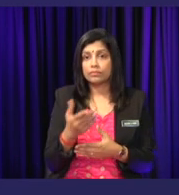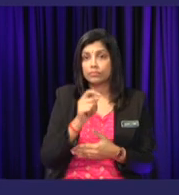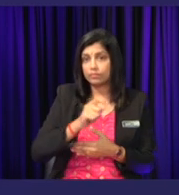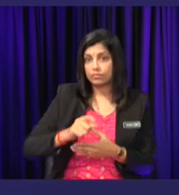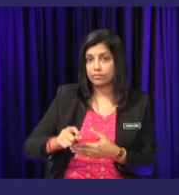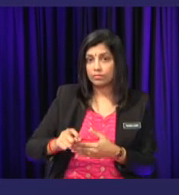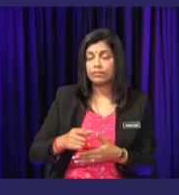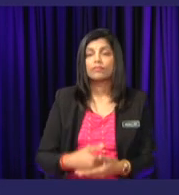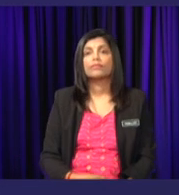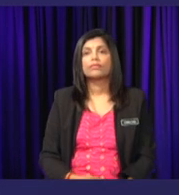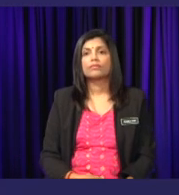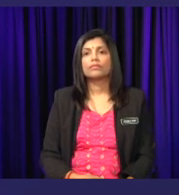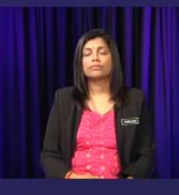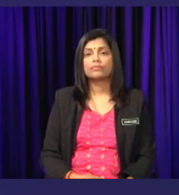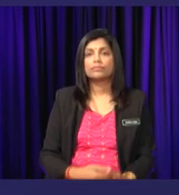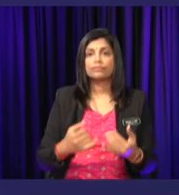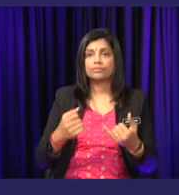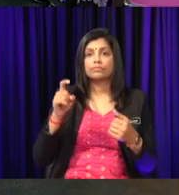jelas ya oke